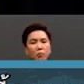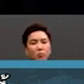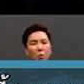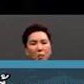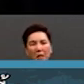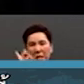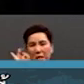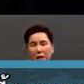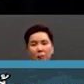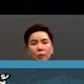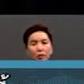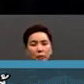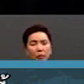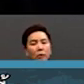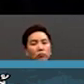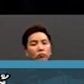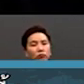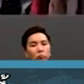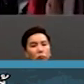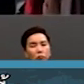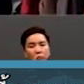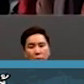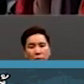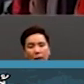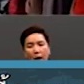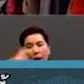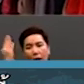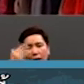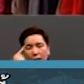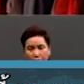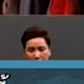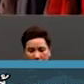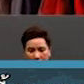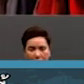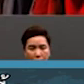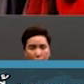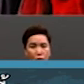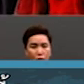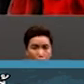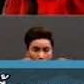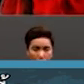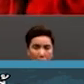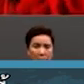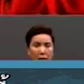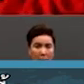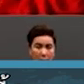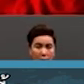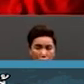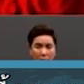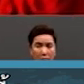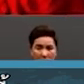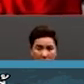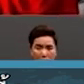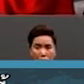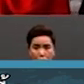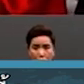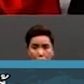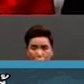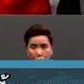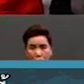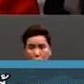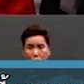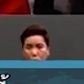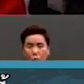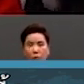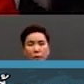ประเทศไทยที่ระดับความสูง100เมตรถึงความสูง 3,500 เมตรเปลี่ยนเป็นลมตะวันออกเฉียงเหนือหรือลมตะวันออกส่ว